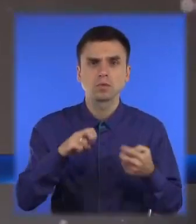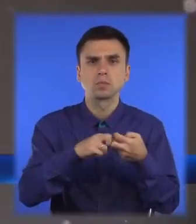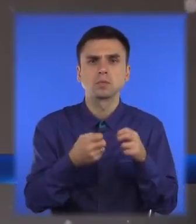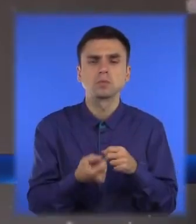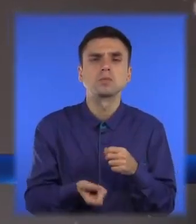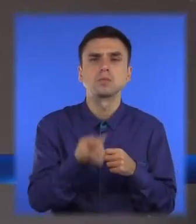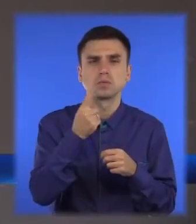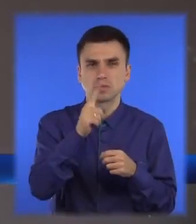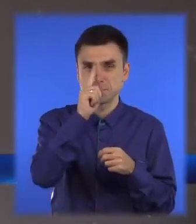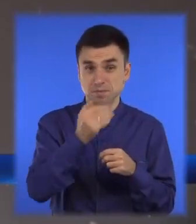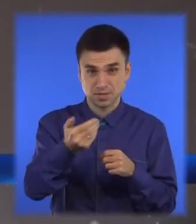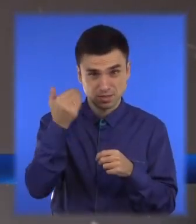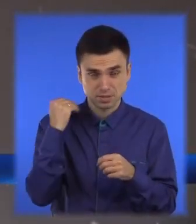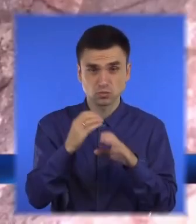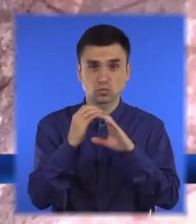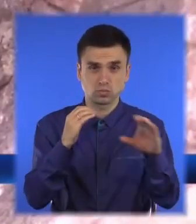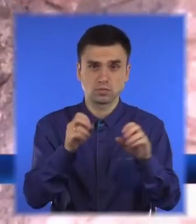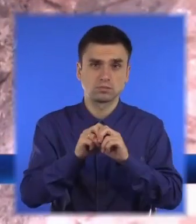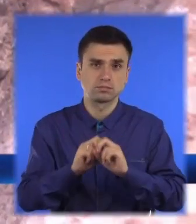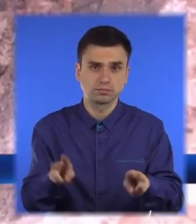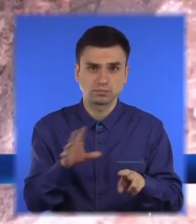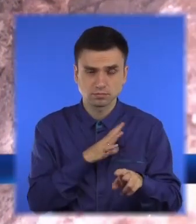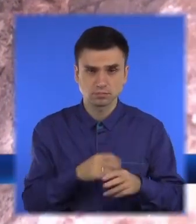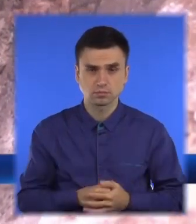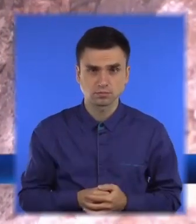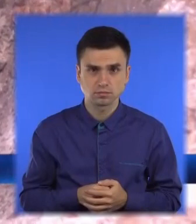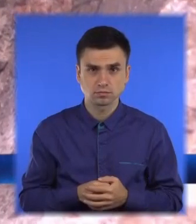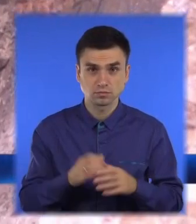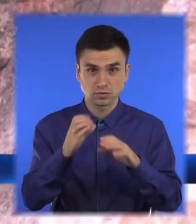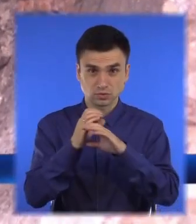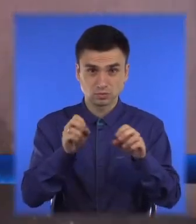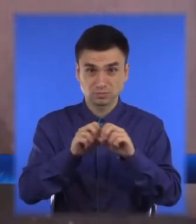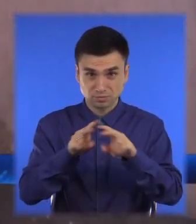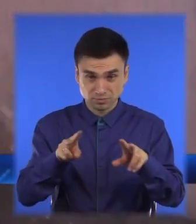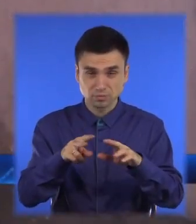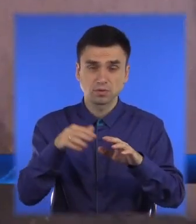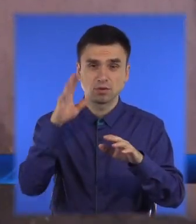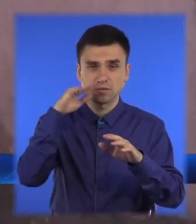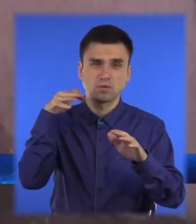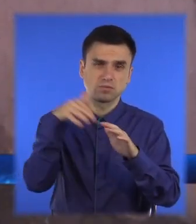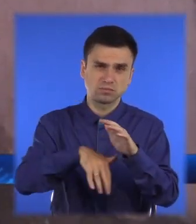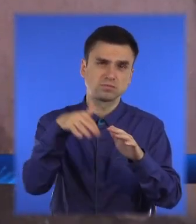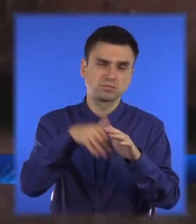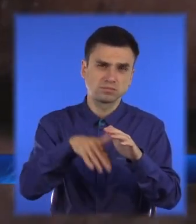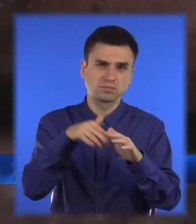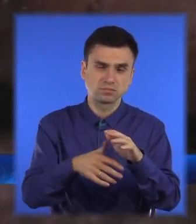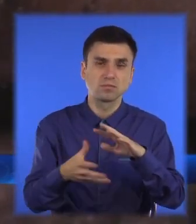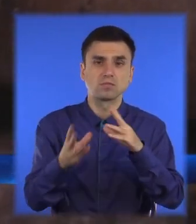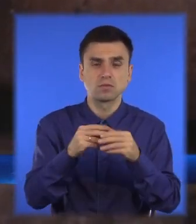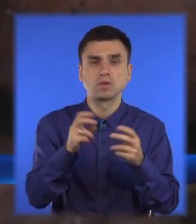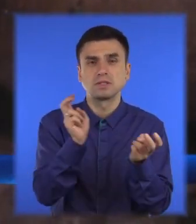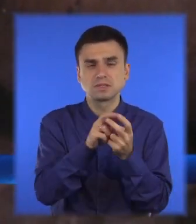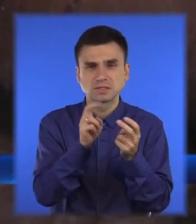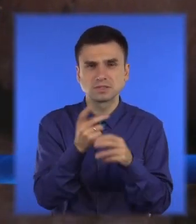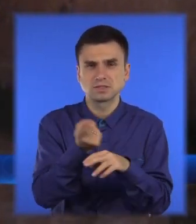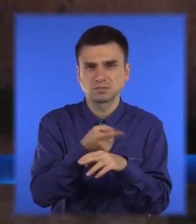трубу. Через це усі каналізаційні стоки виливаються у підвал. Як результат, блохи, щури та прусаки. Непрохані